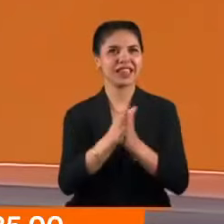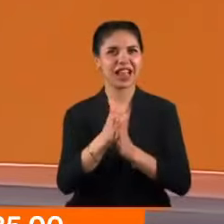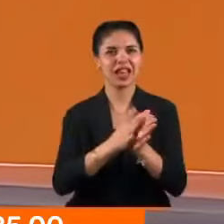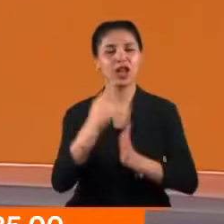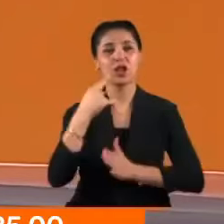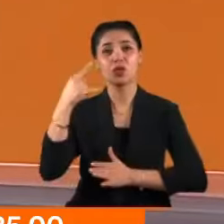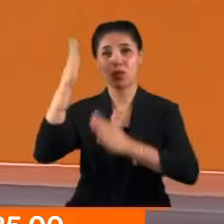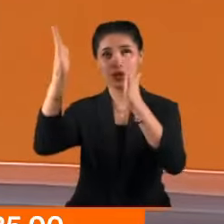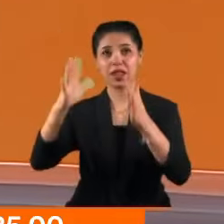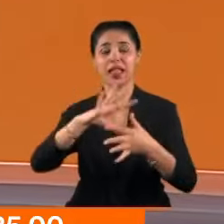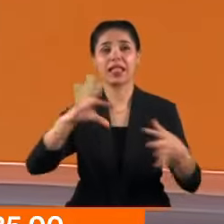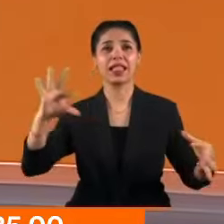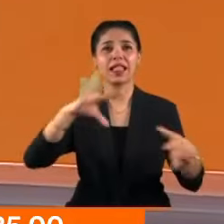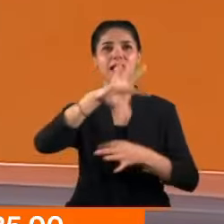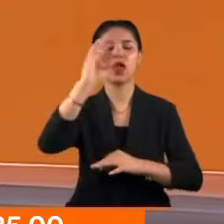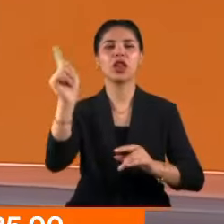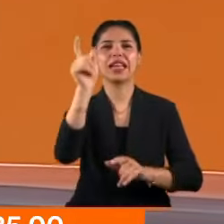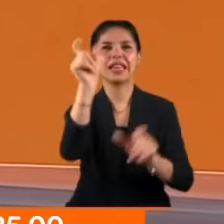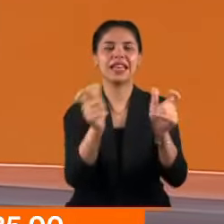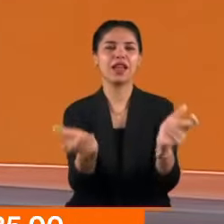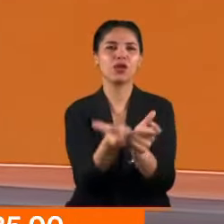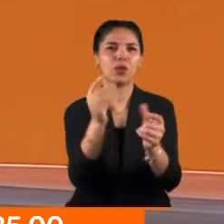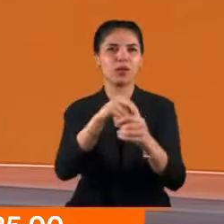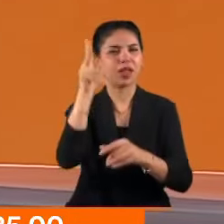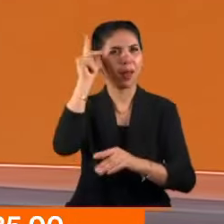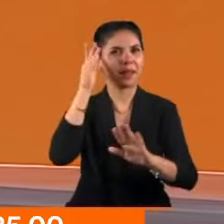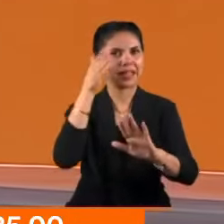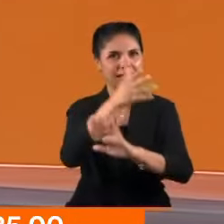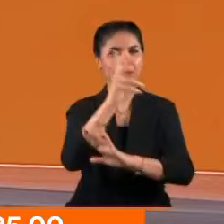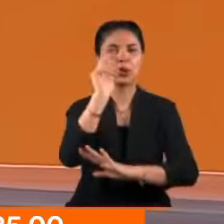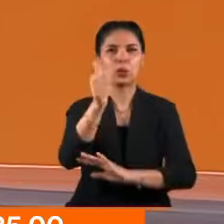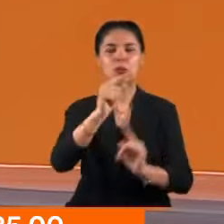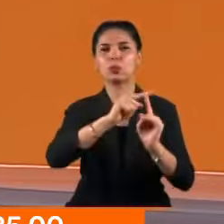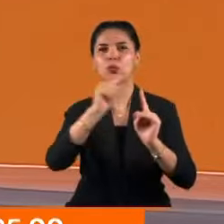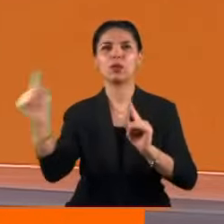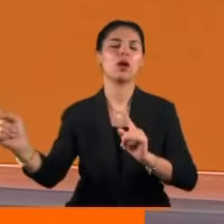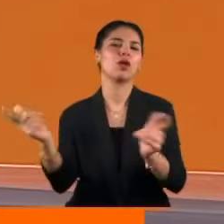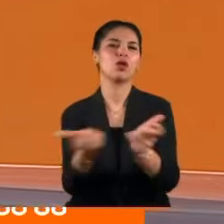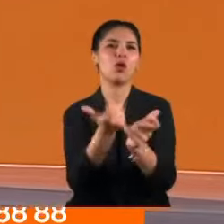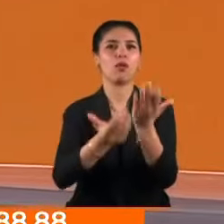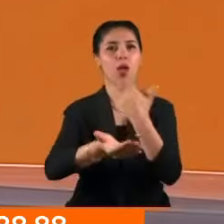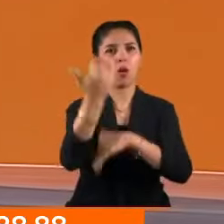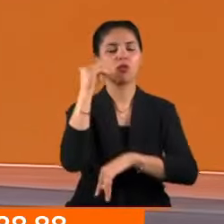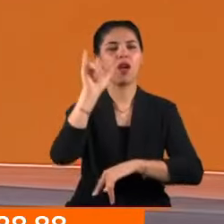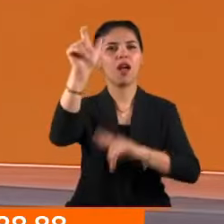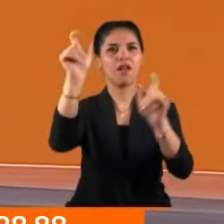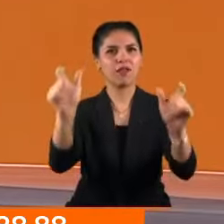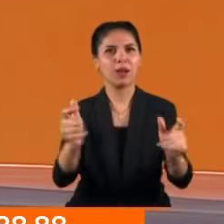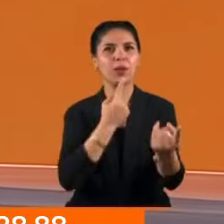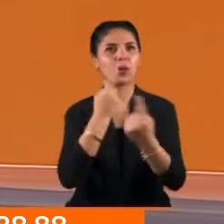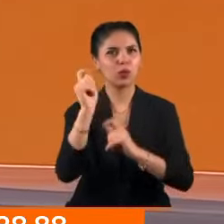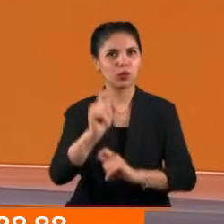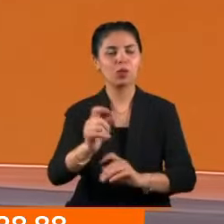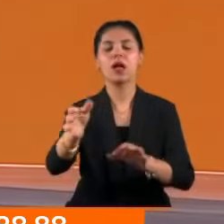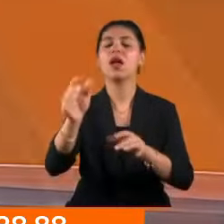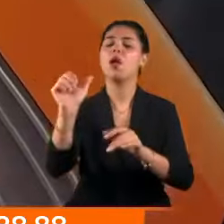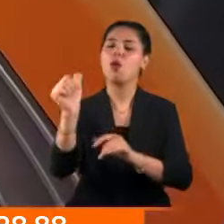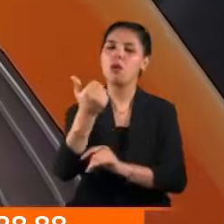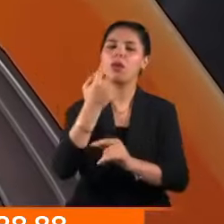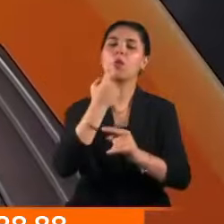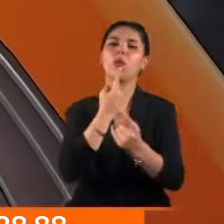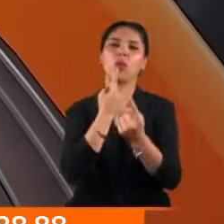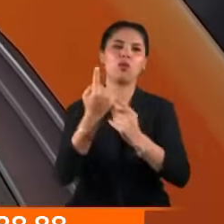Cumhurbaşkanı Erdoğan, NATO Liderler Zirvesi için Washington'a gitti. 3 gün sürecek zirve öncesi havalimanında konuştu. Temaslarına ilişkin önemli mesajlar